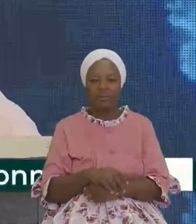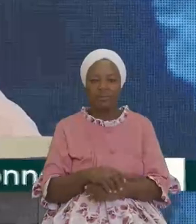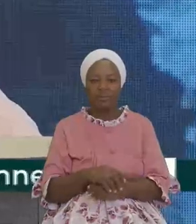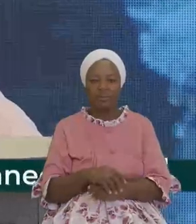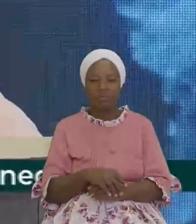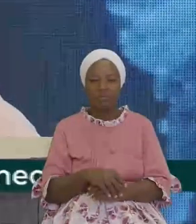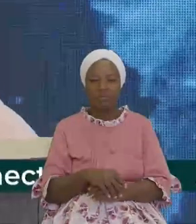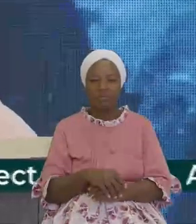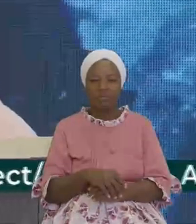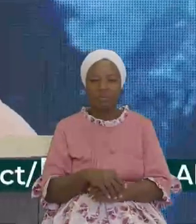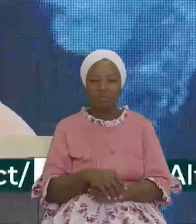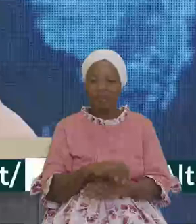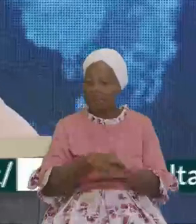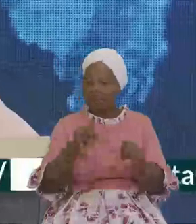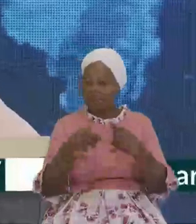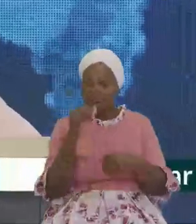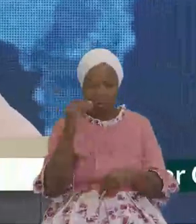conseil.